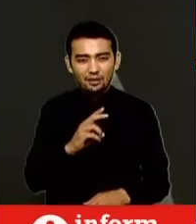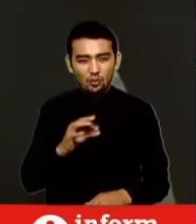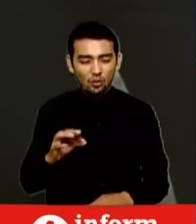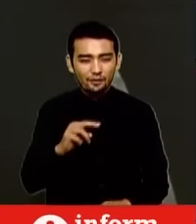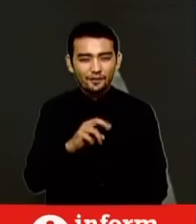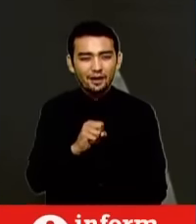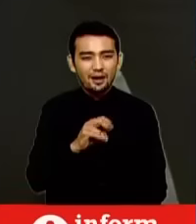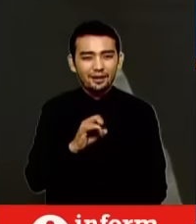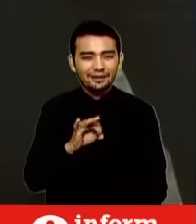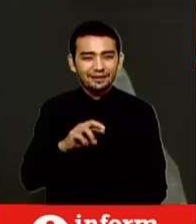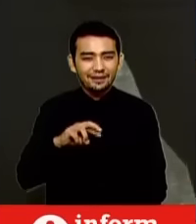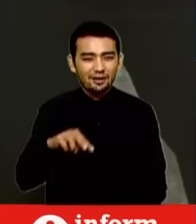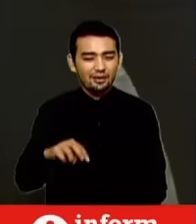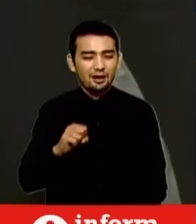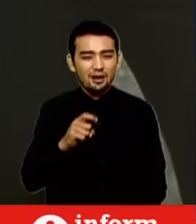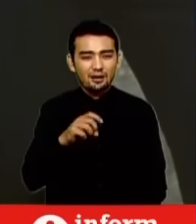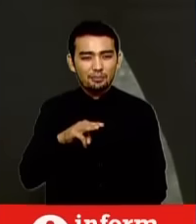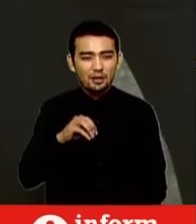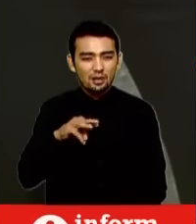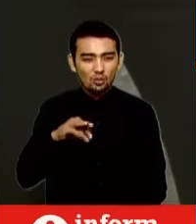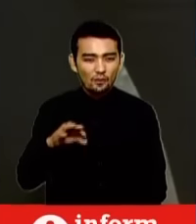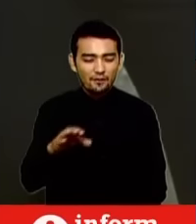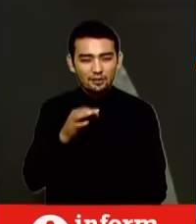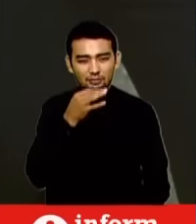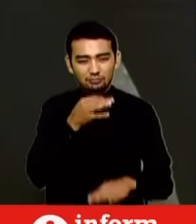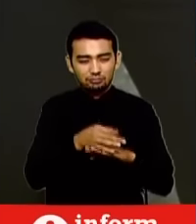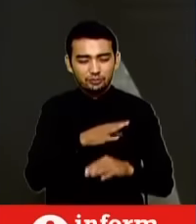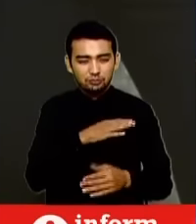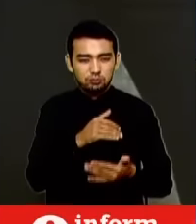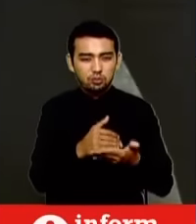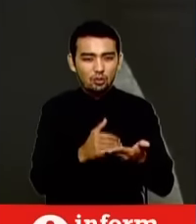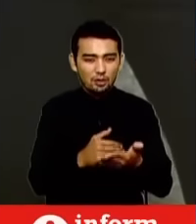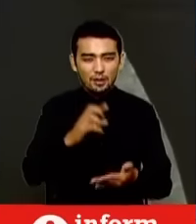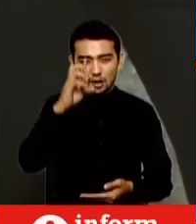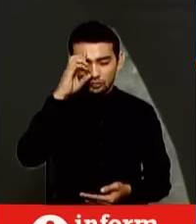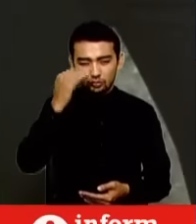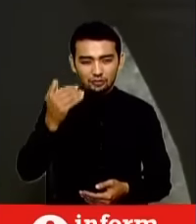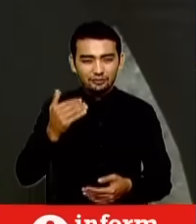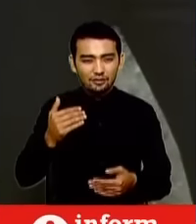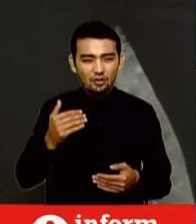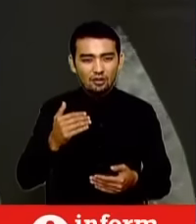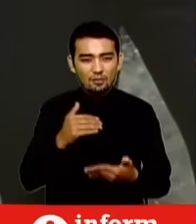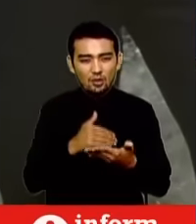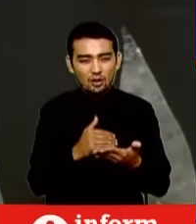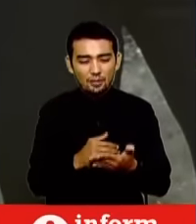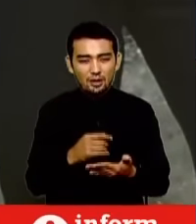Ахметов сказал, что запускается программа государственного частного